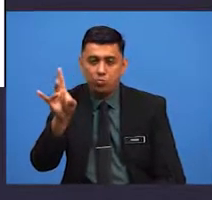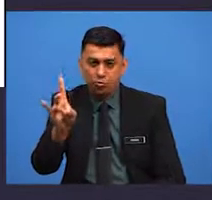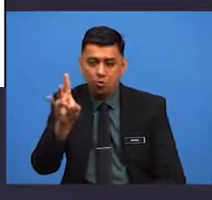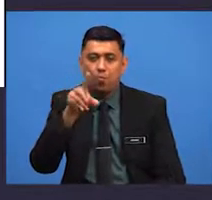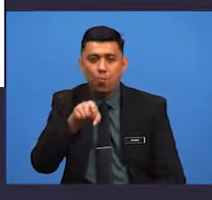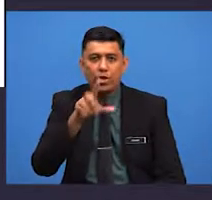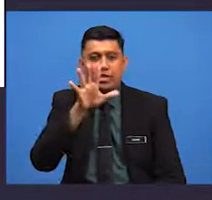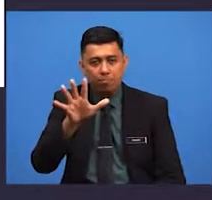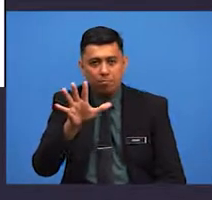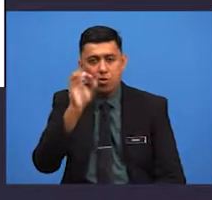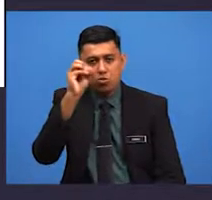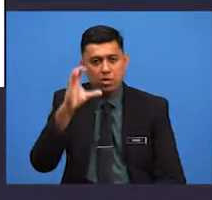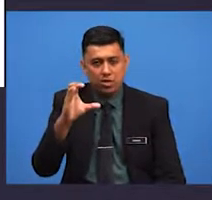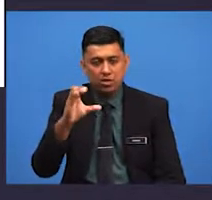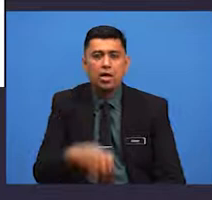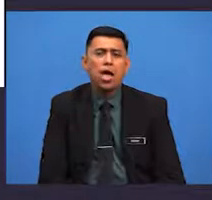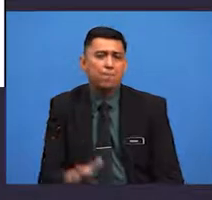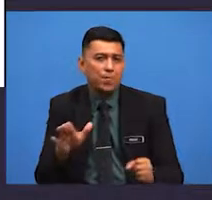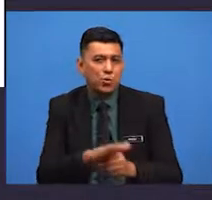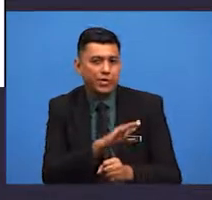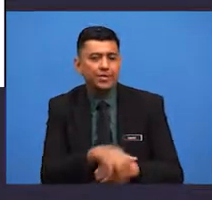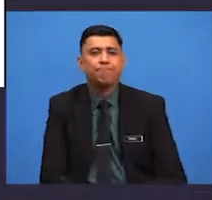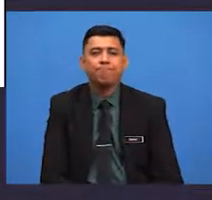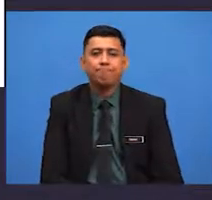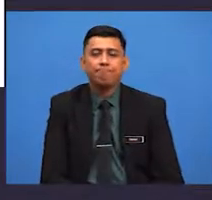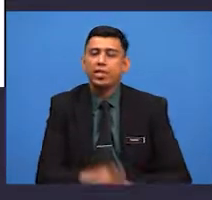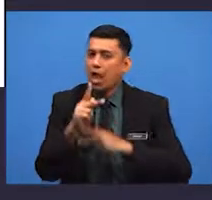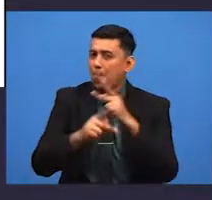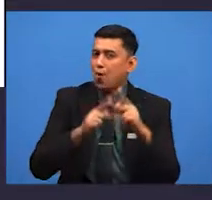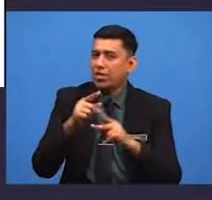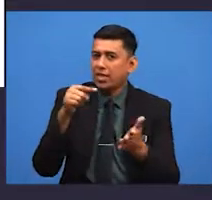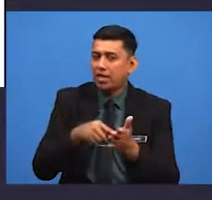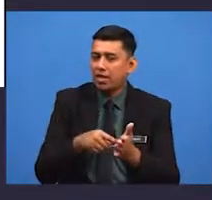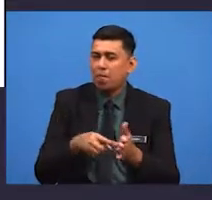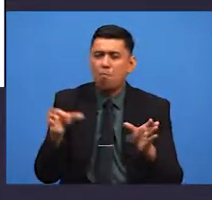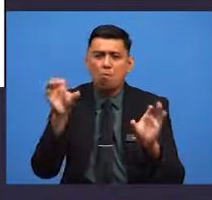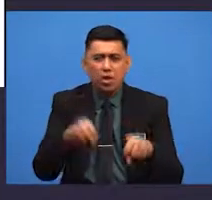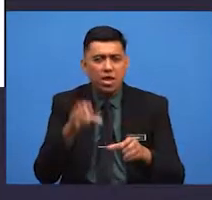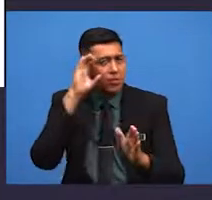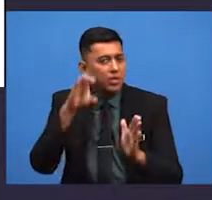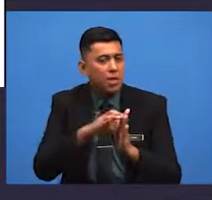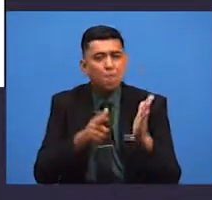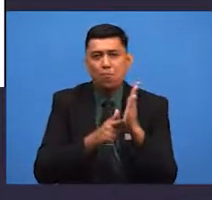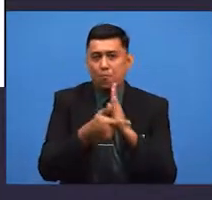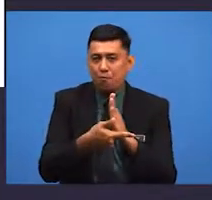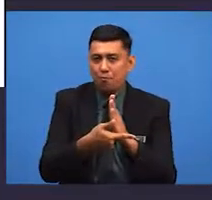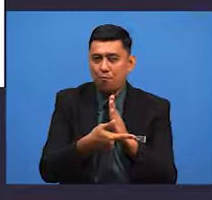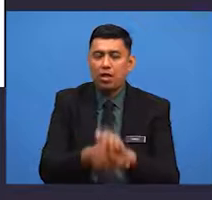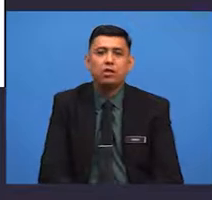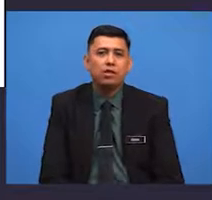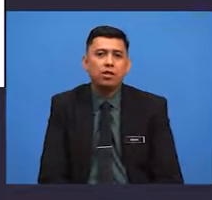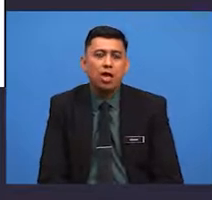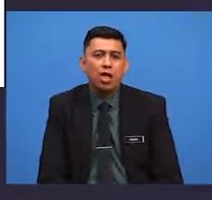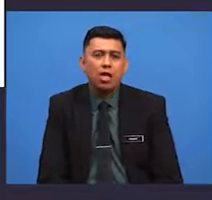37.5 darjah Celsius dipenuhi. Proses ini boleh digambarkan melalui sudukot